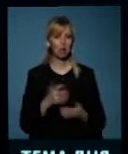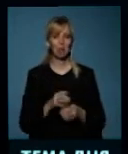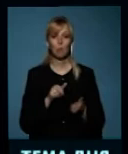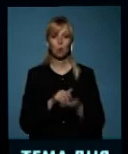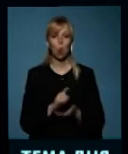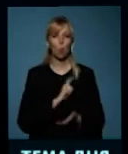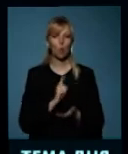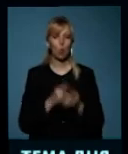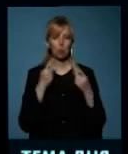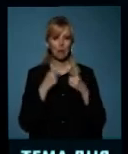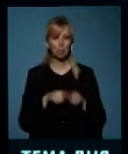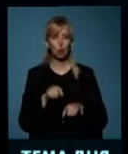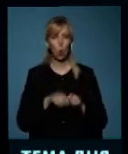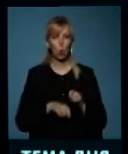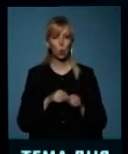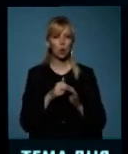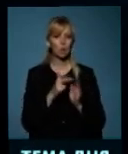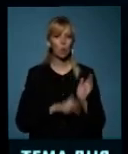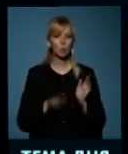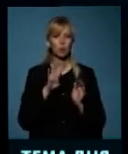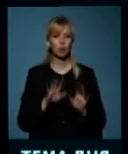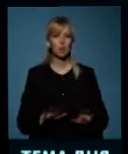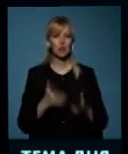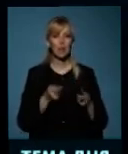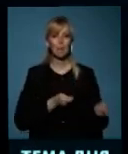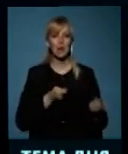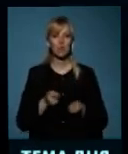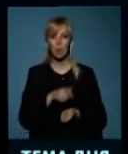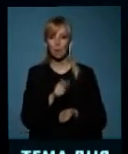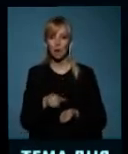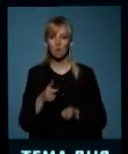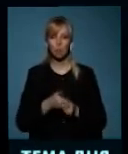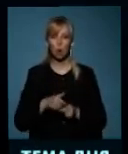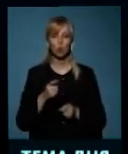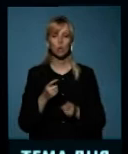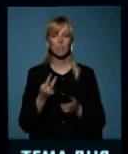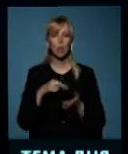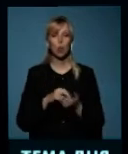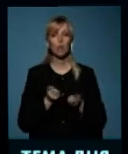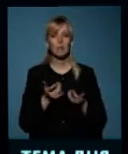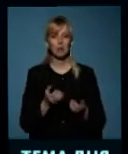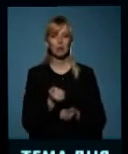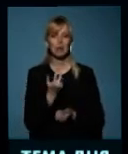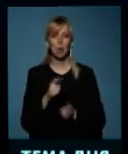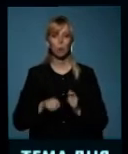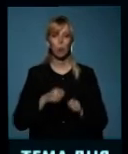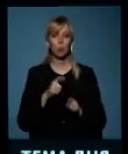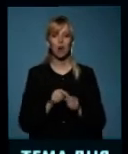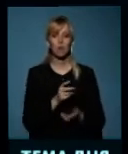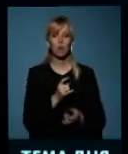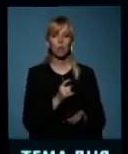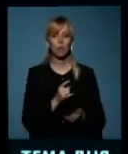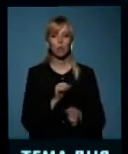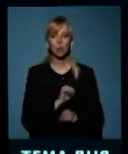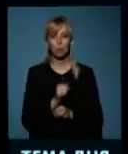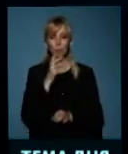пройшли обов'язковий технічний контроль, 84 випадки перевезення пасажирів понад встановлену кількість, 13 порушень правил зупинки під